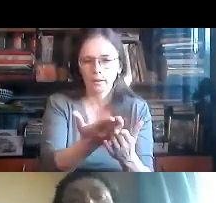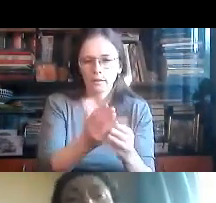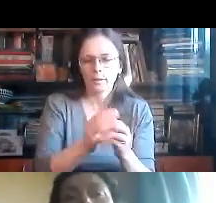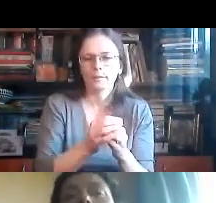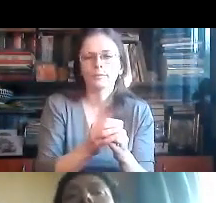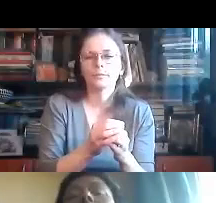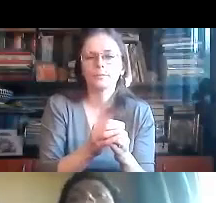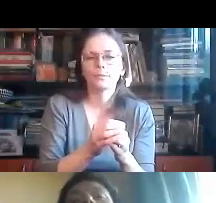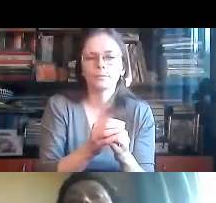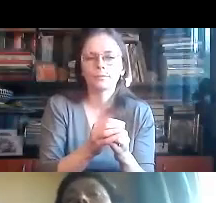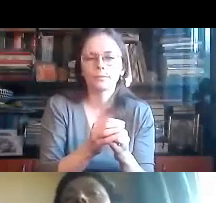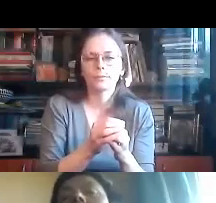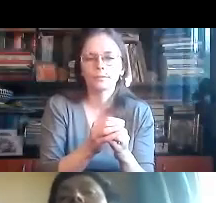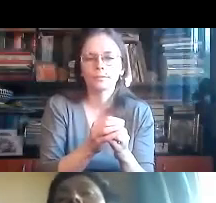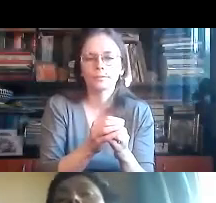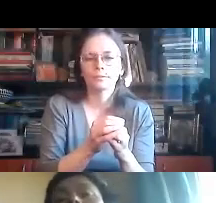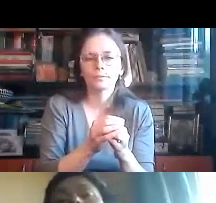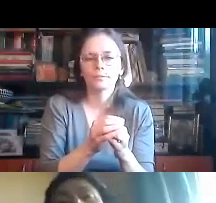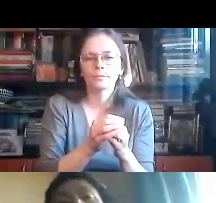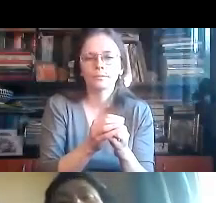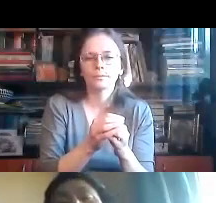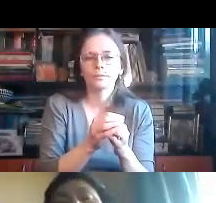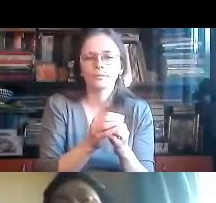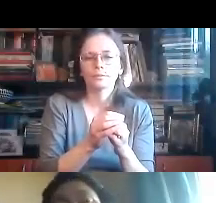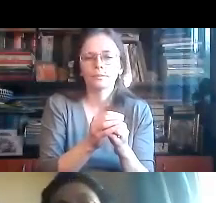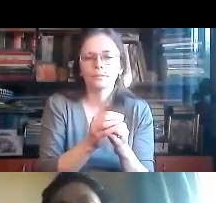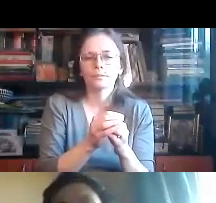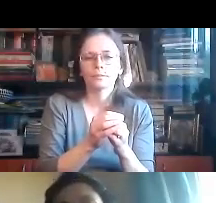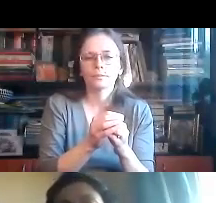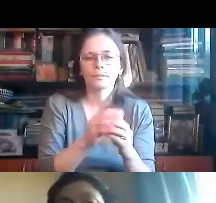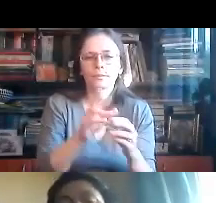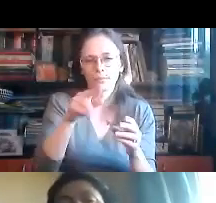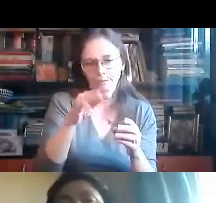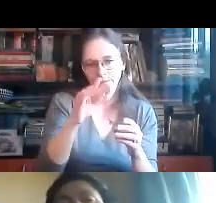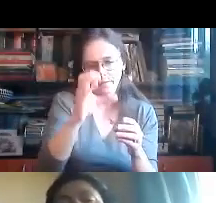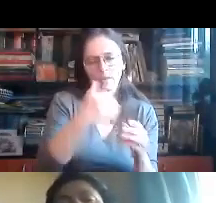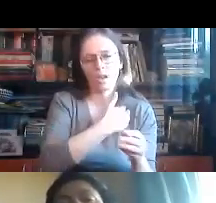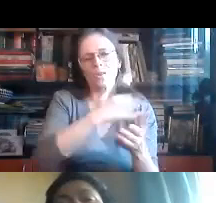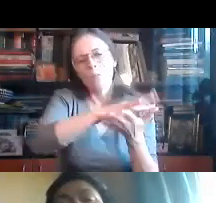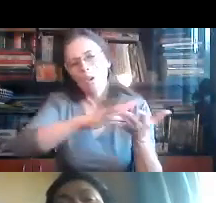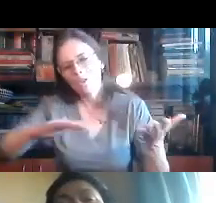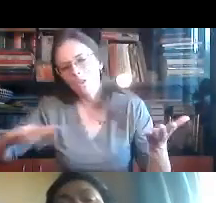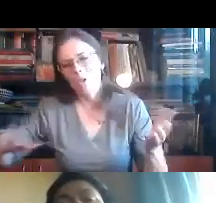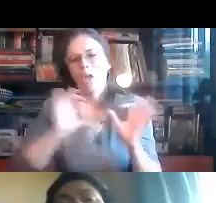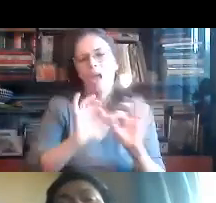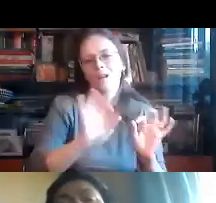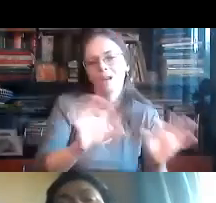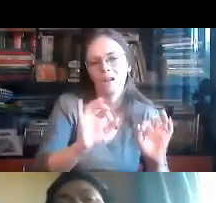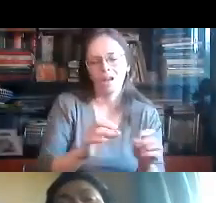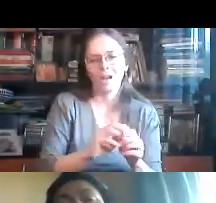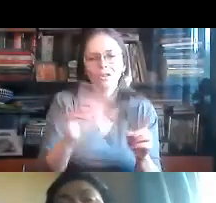Пожалуйста, говорите. Остальные все... Ну, я вот тоже, я хотел продолжить, что, конечно, это